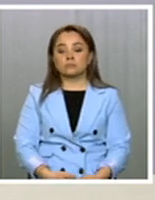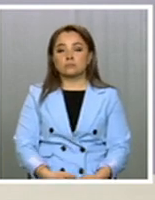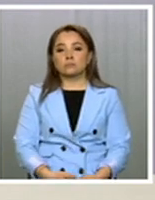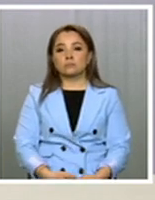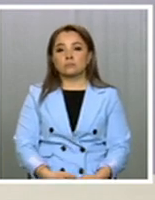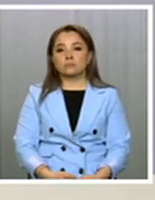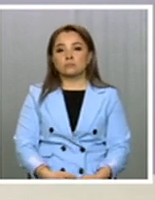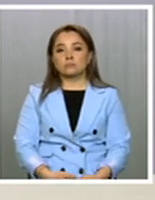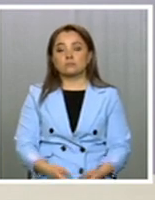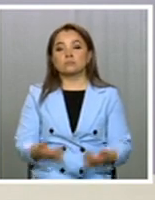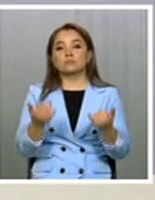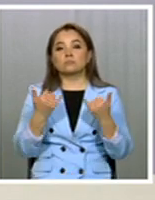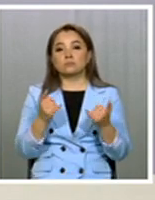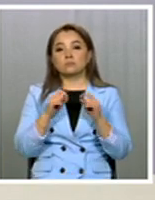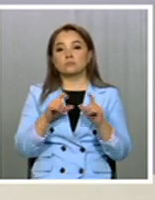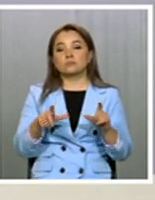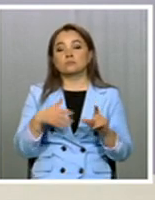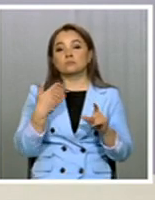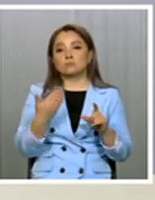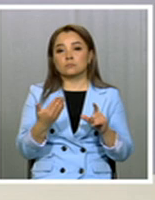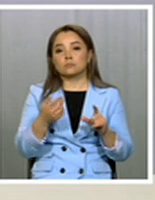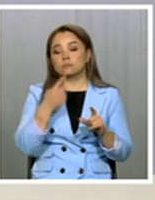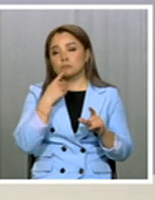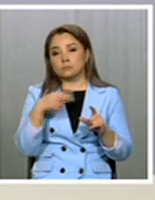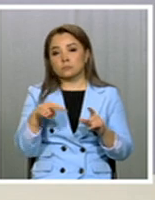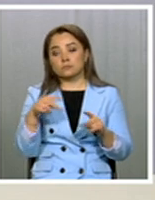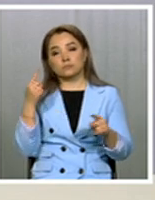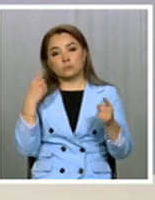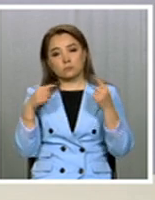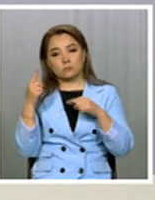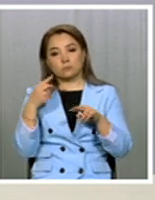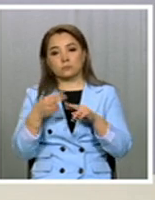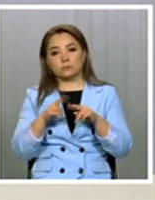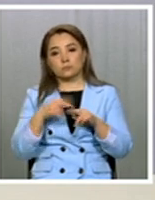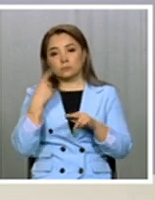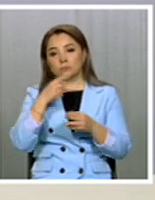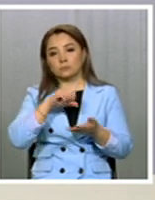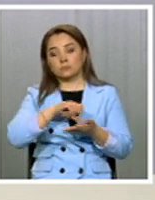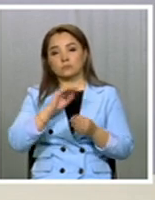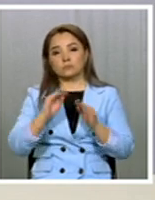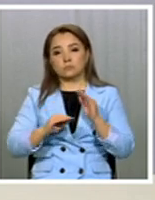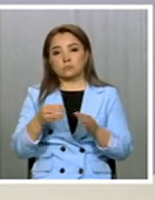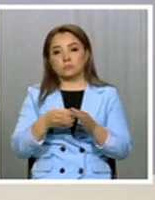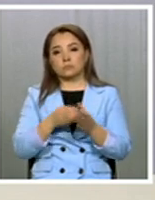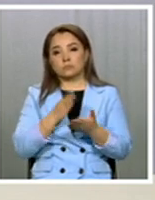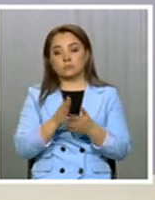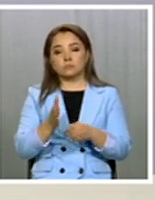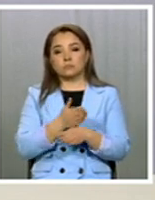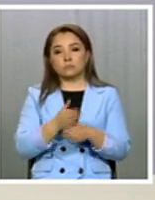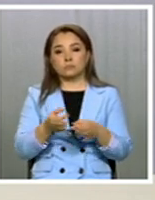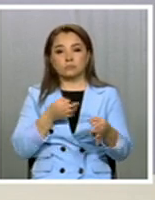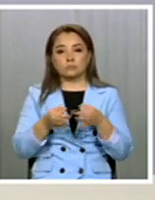қорытындылайық. Бүгінгі сабақта сіз әдеби шығарма сюжетінің құрамдас бөліктерін талдадыңыз.